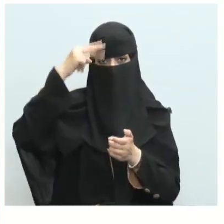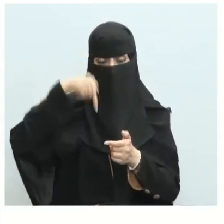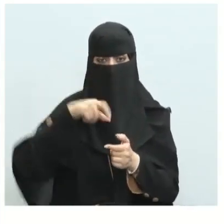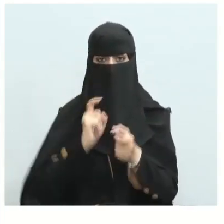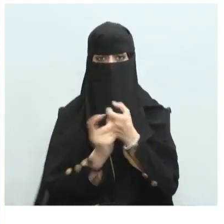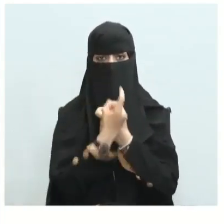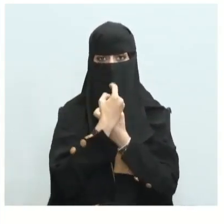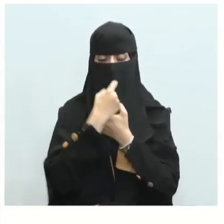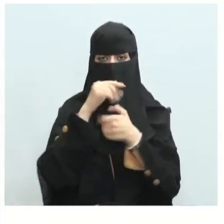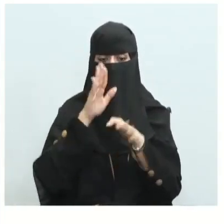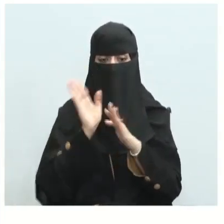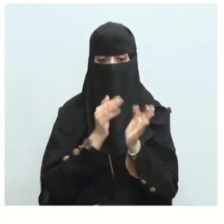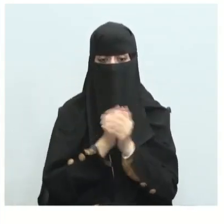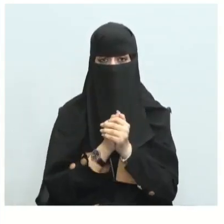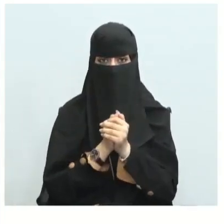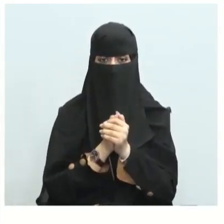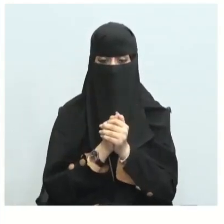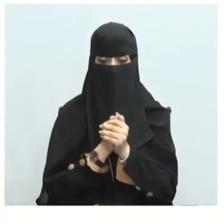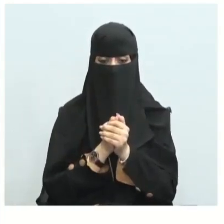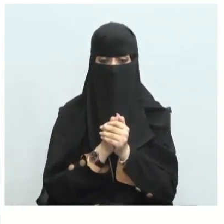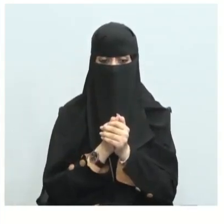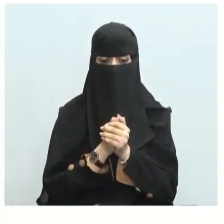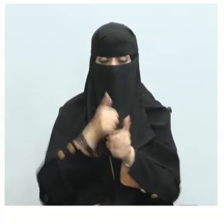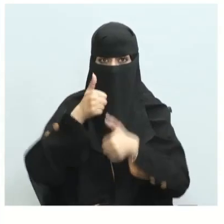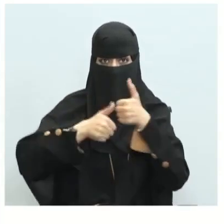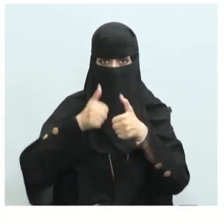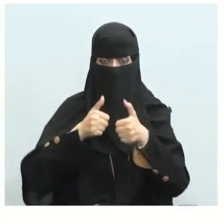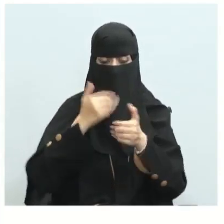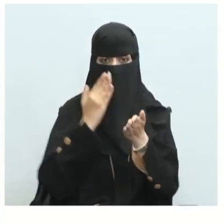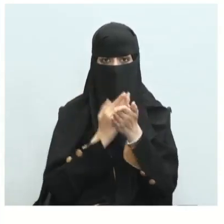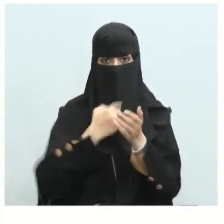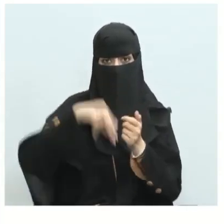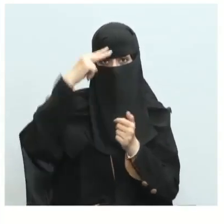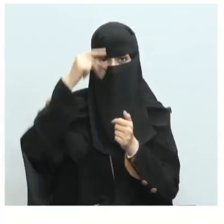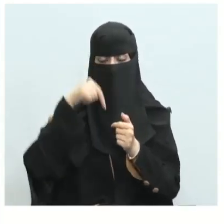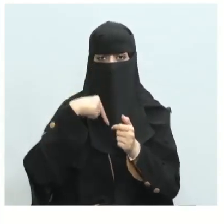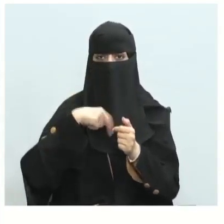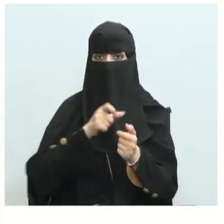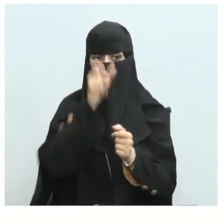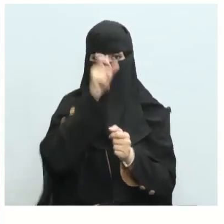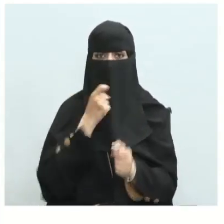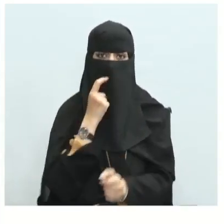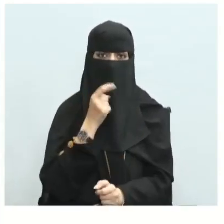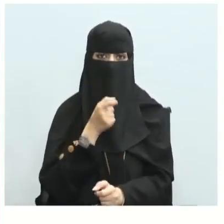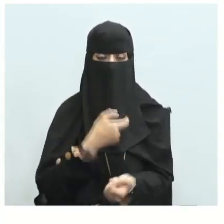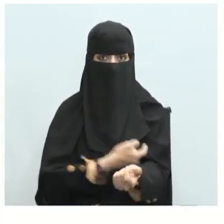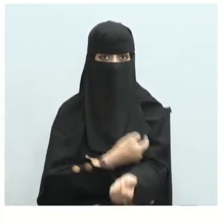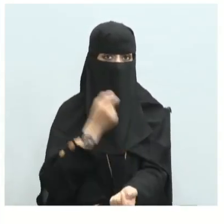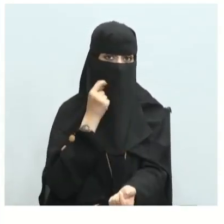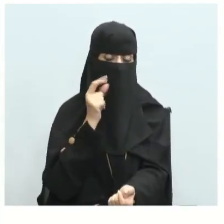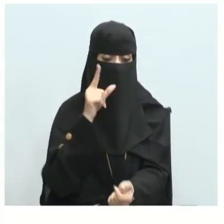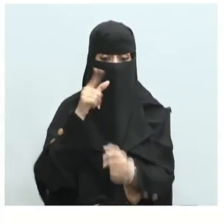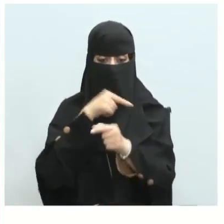الرخصه السعوديه للصيدله ثانيا اختبار الرخصه السعوديه لطب الا الاسنان اختبار الرخصه السعوديه لتقنيه